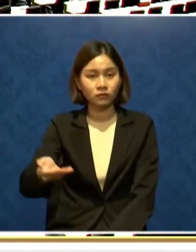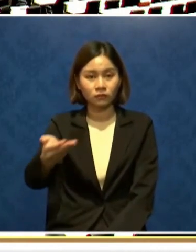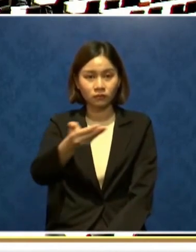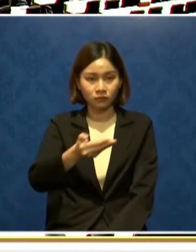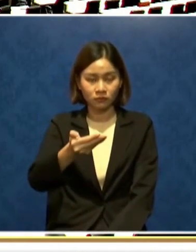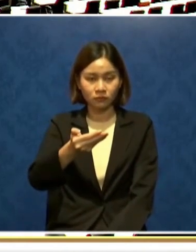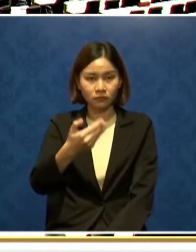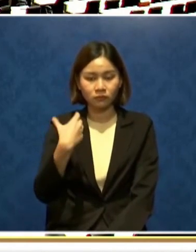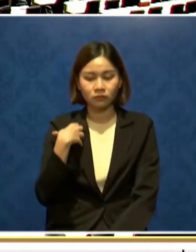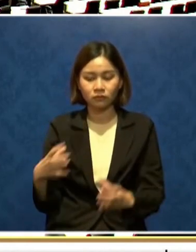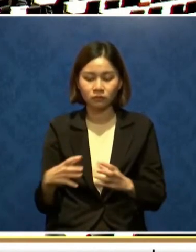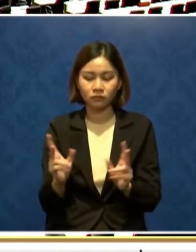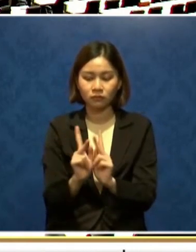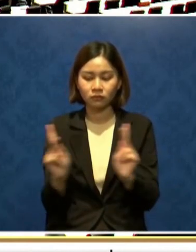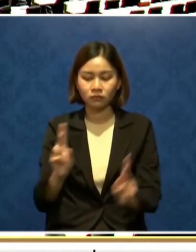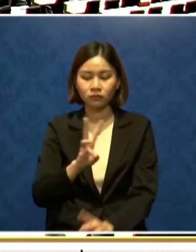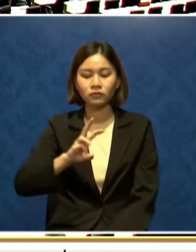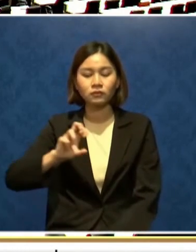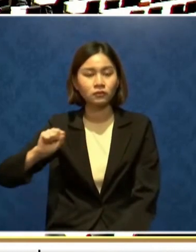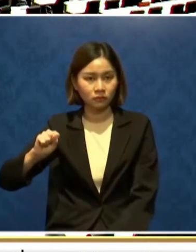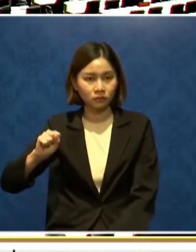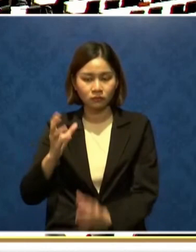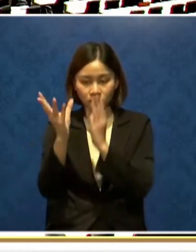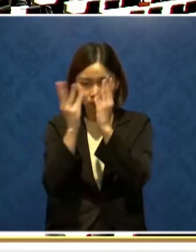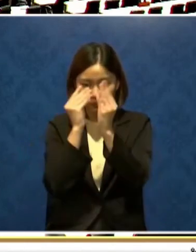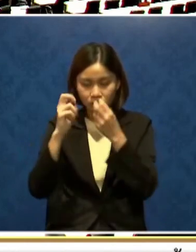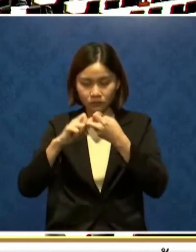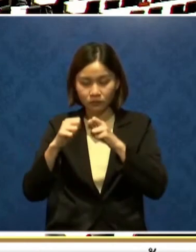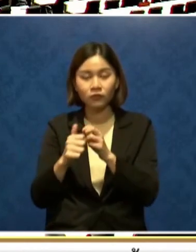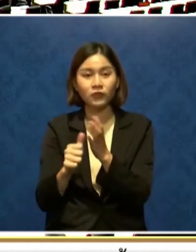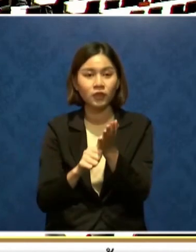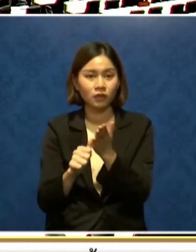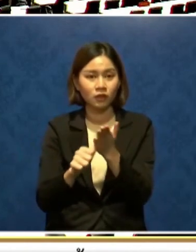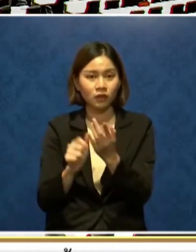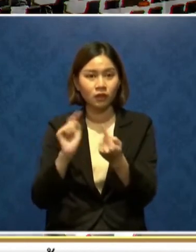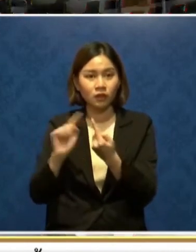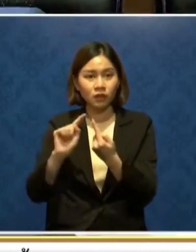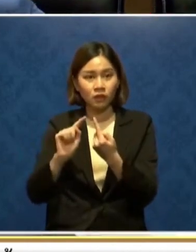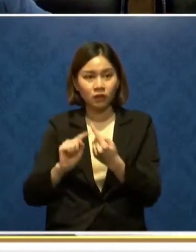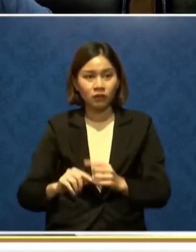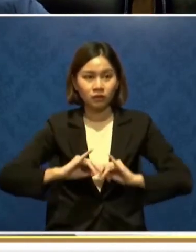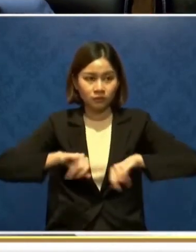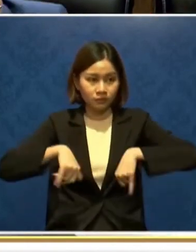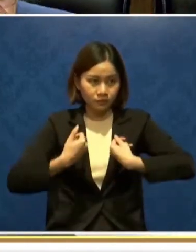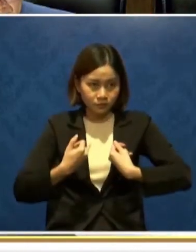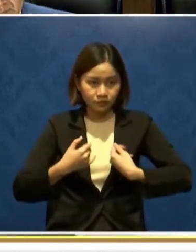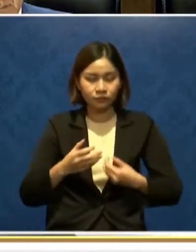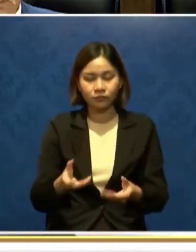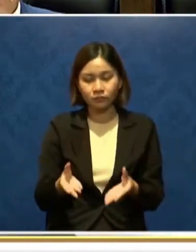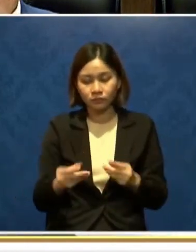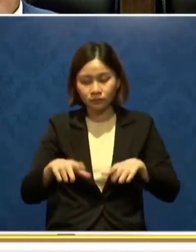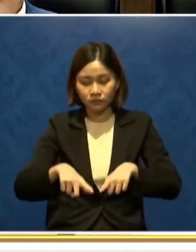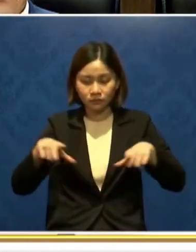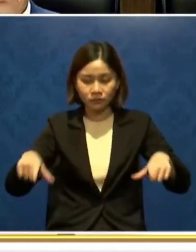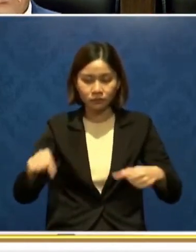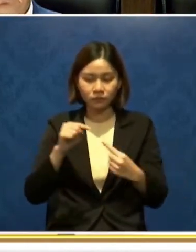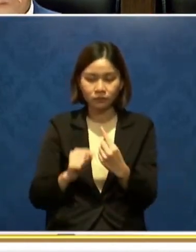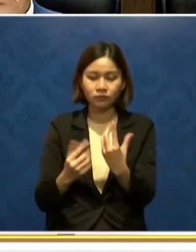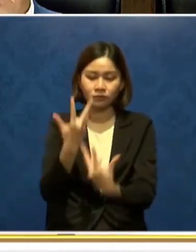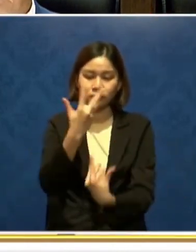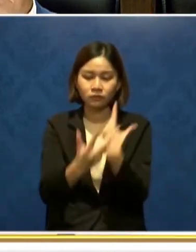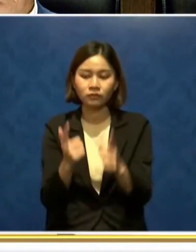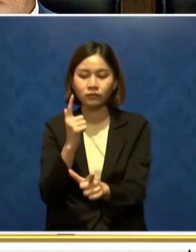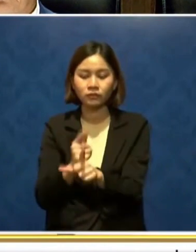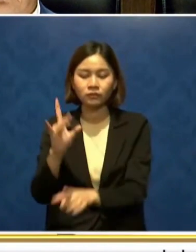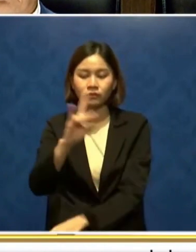แต่งตั้งกรรมาธิการวิสามัญศึกษาและแก้ไขปัญหาการถือครองที่ดินทำกินในทุ่งเลี้ยงสัตว์และไม่มี